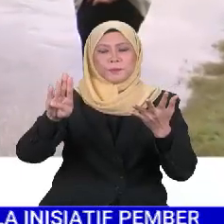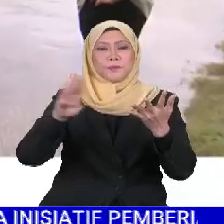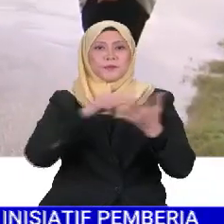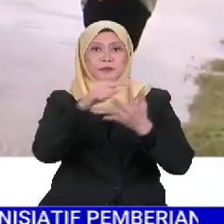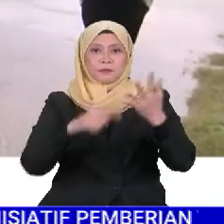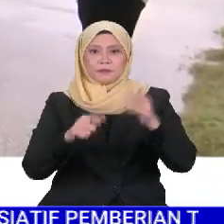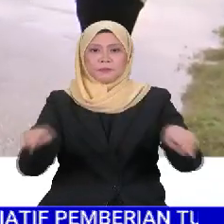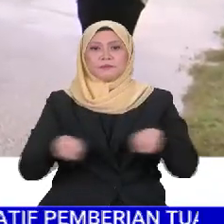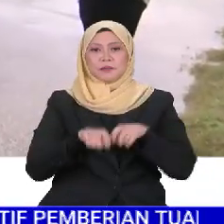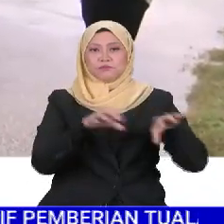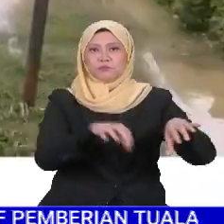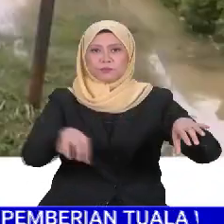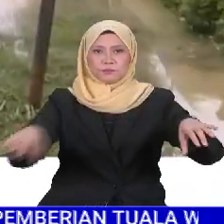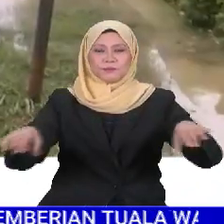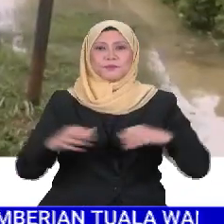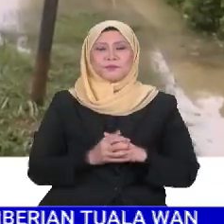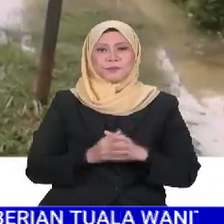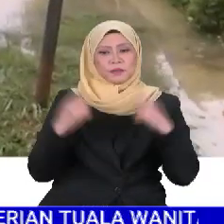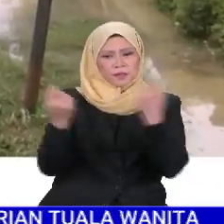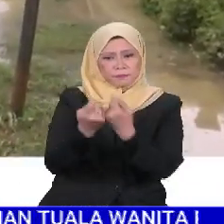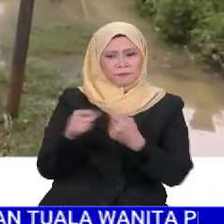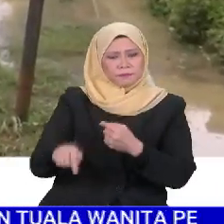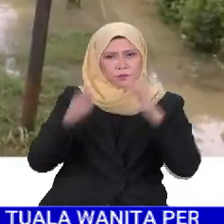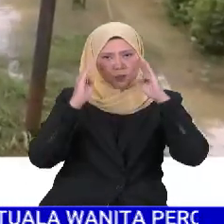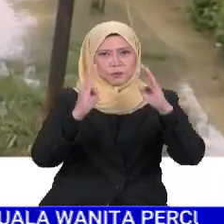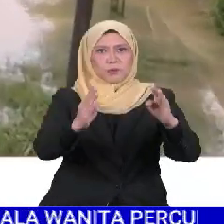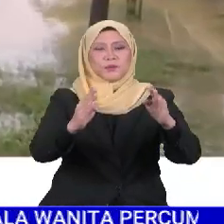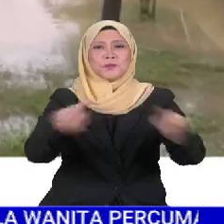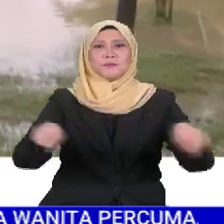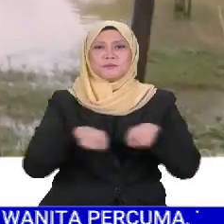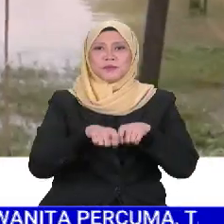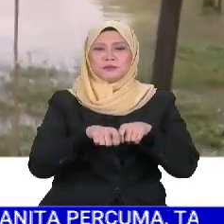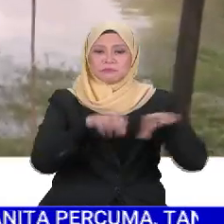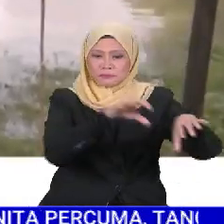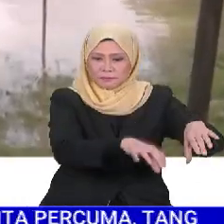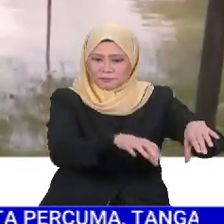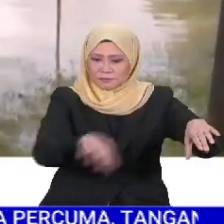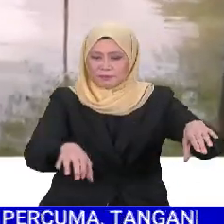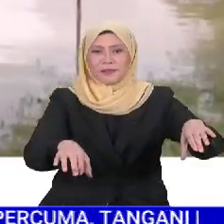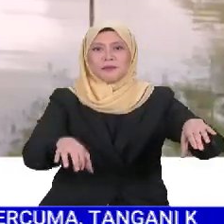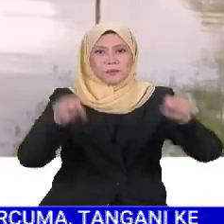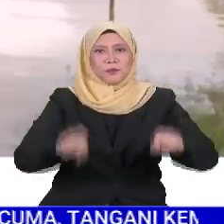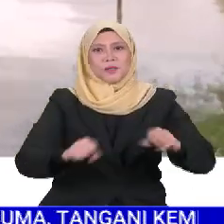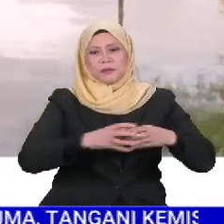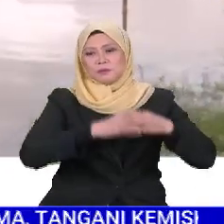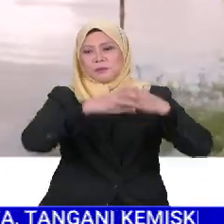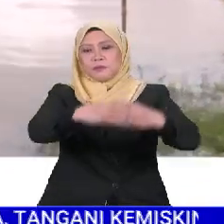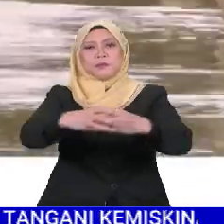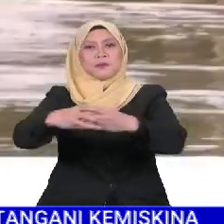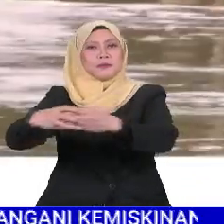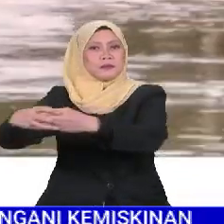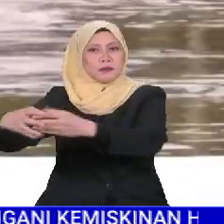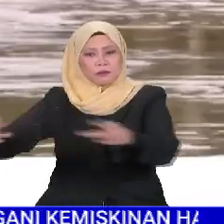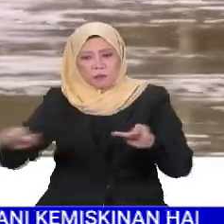dan pengoperasian pasukan itu tidak tertumpu di lokasi penempatan sahaja tetapi boleh digerakkan di seluruh